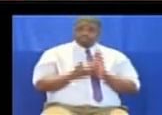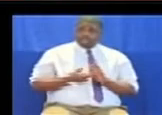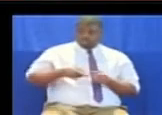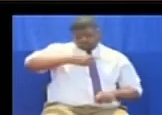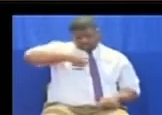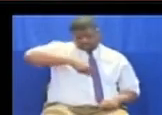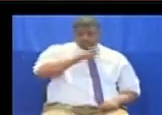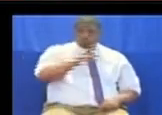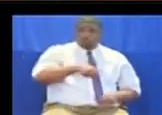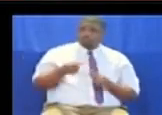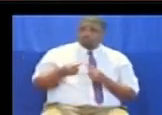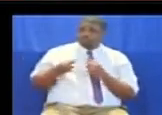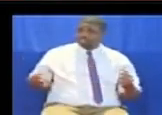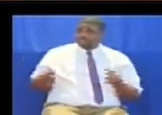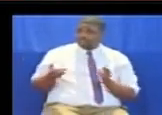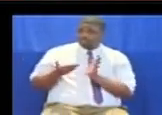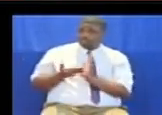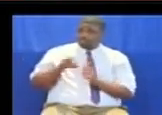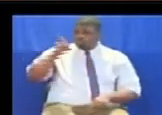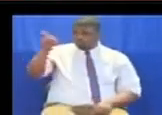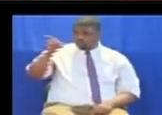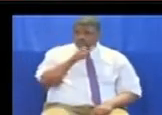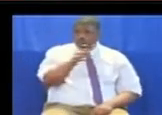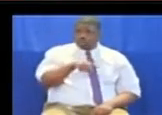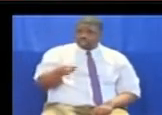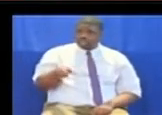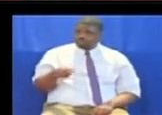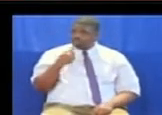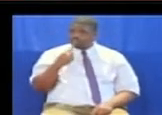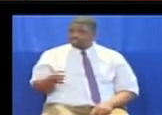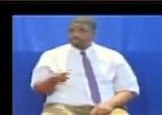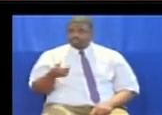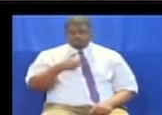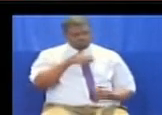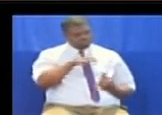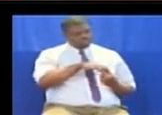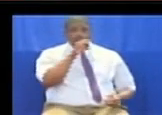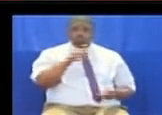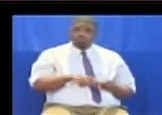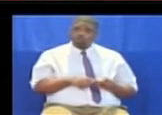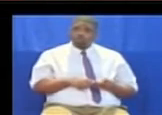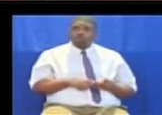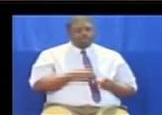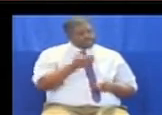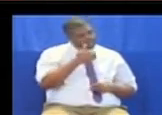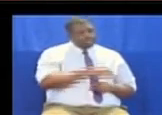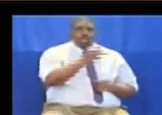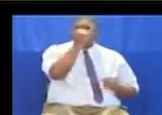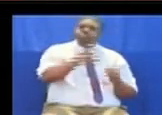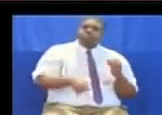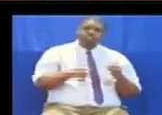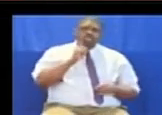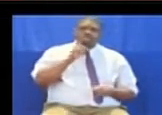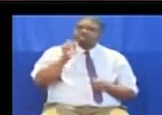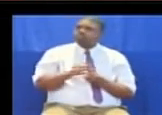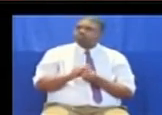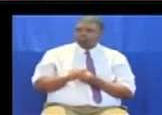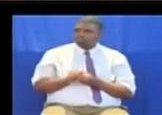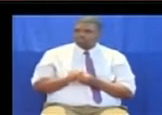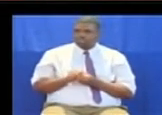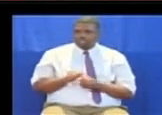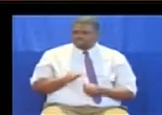wapinzani tunaomba kura kule kwa wananchi, tunasema si mimi ukinichagua si nitaenda kupinga kila kitu,